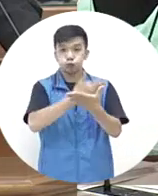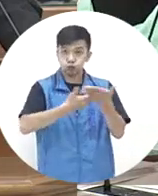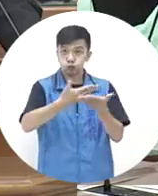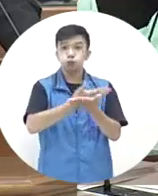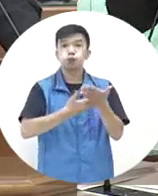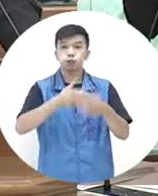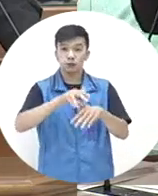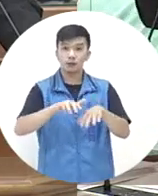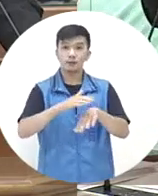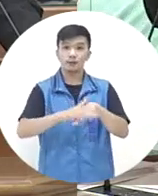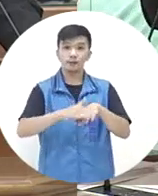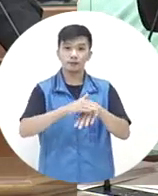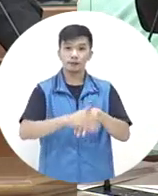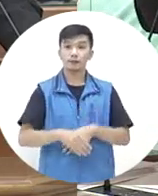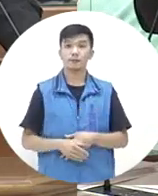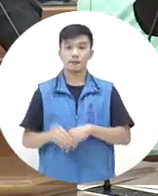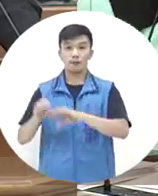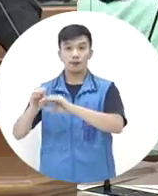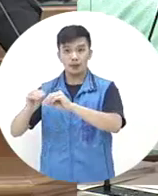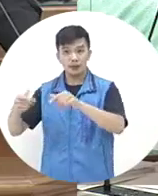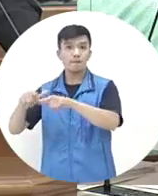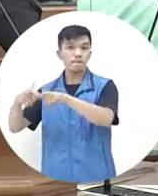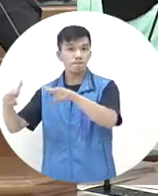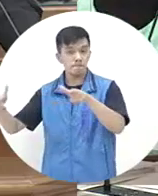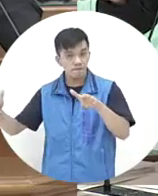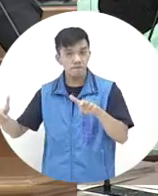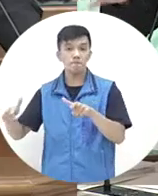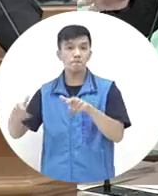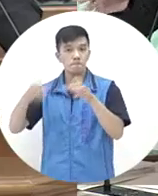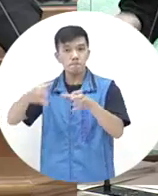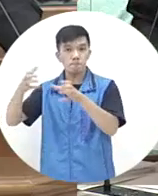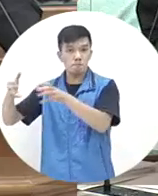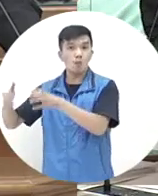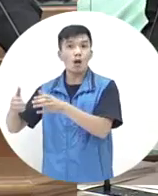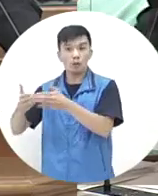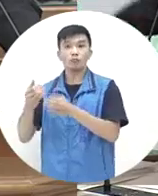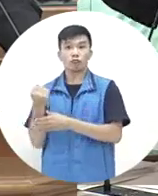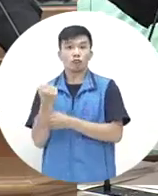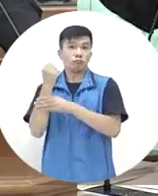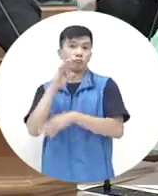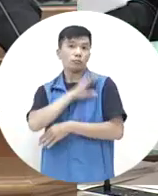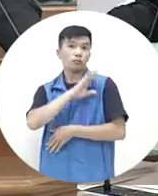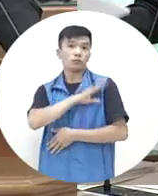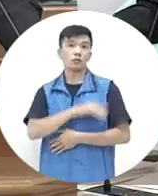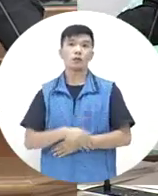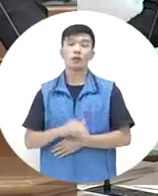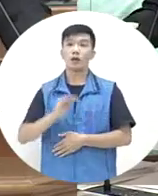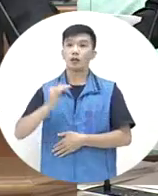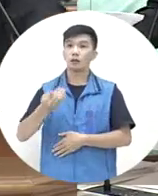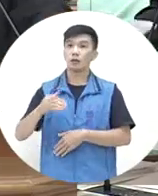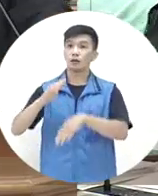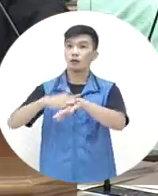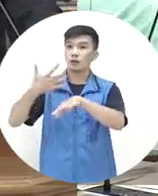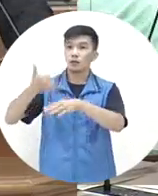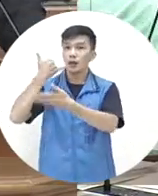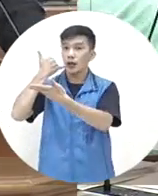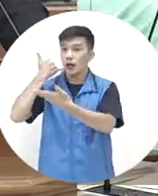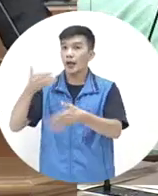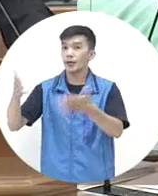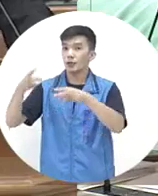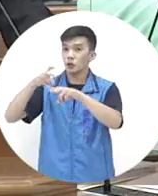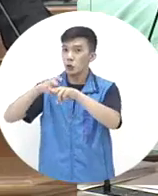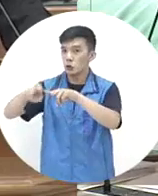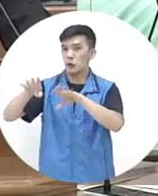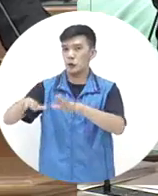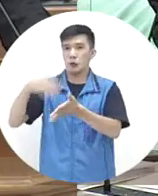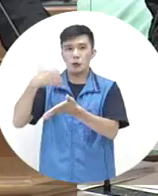的建设，我们都支持。嗯，啊，但是身为议员要跟你讲的，你在淡海轻轨目前就是亏损，我只是比较担